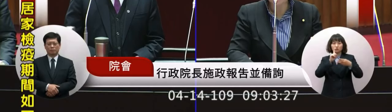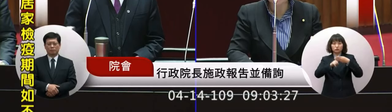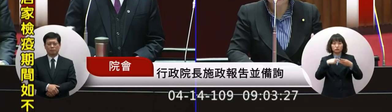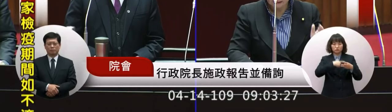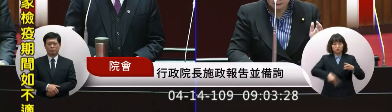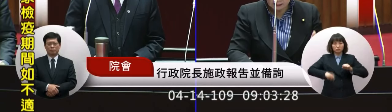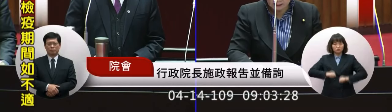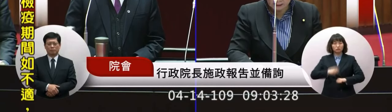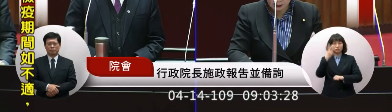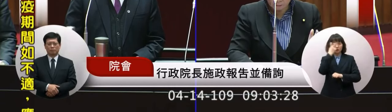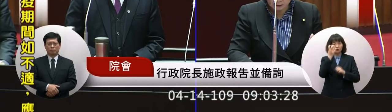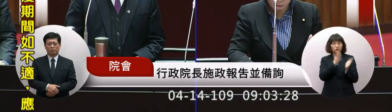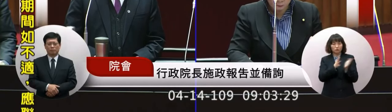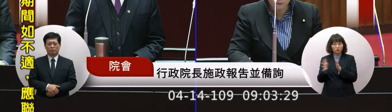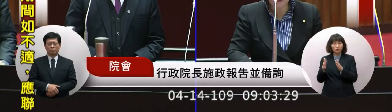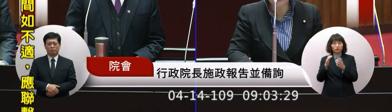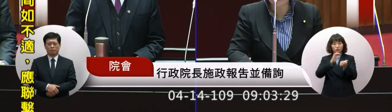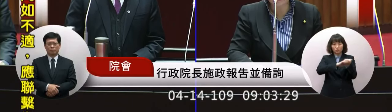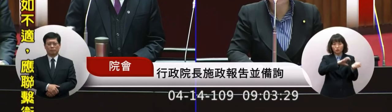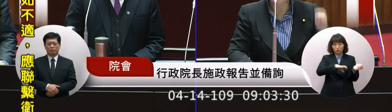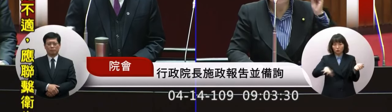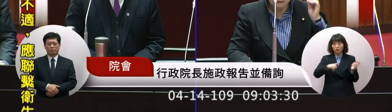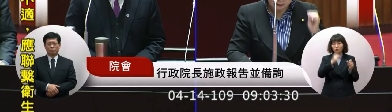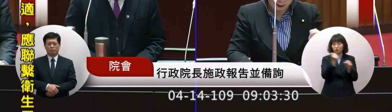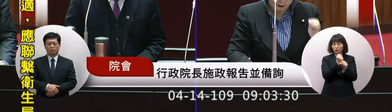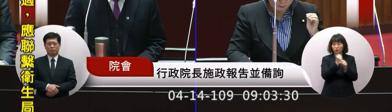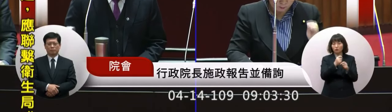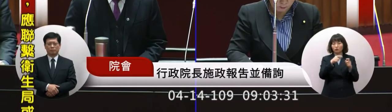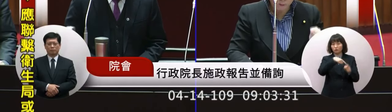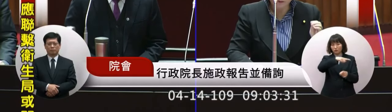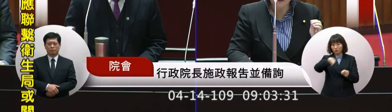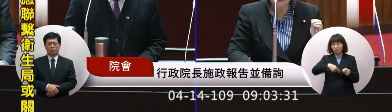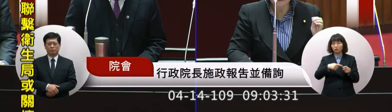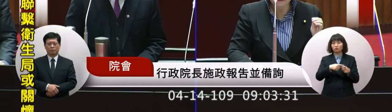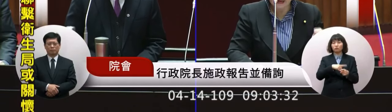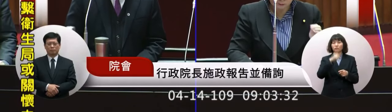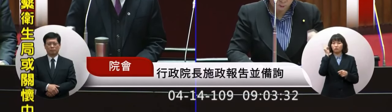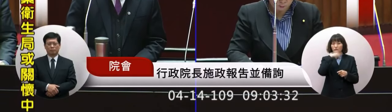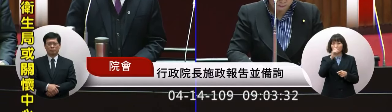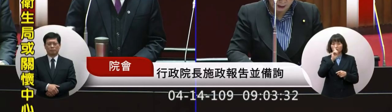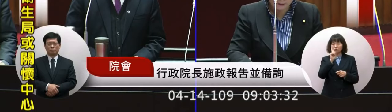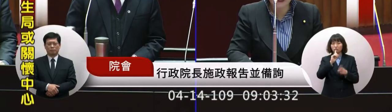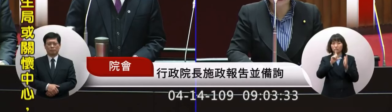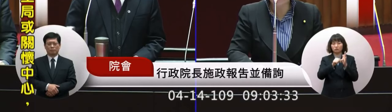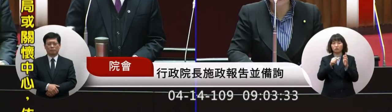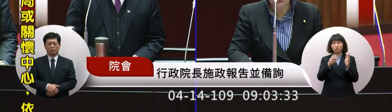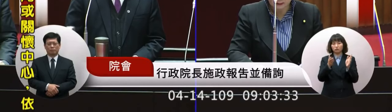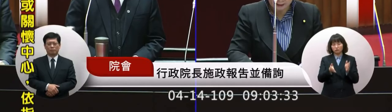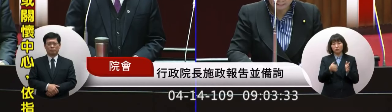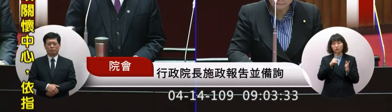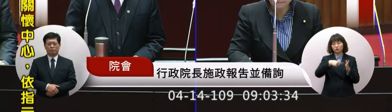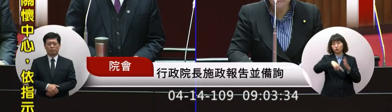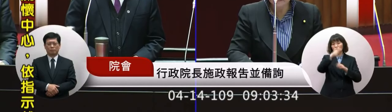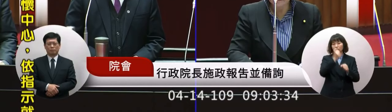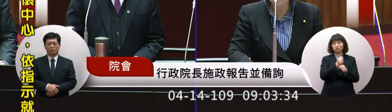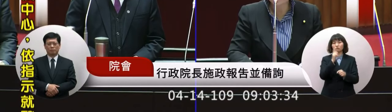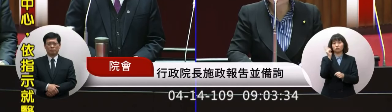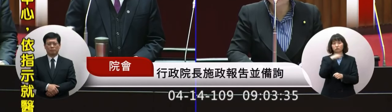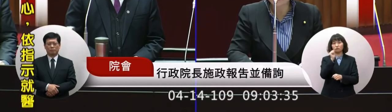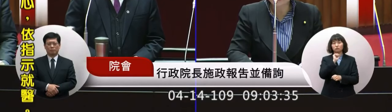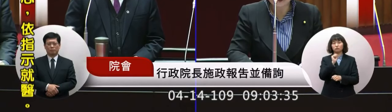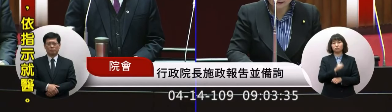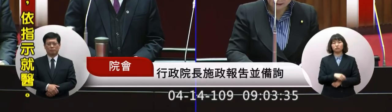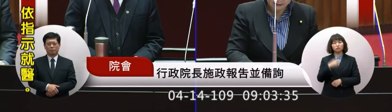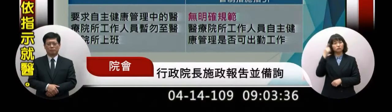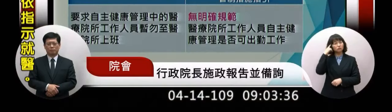康管理的医疗院所工作人员请勿暂勿到医疗院所上班。